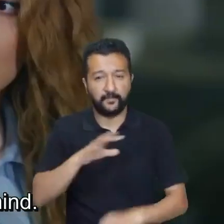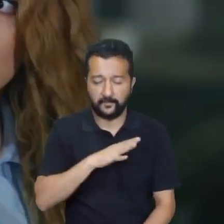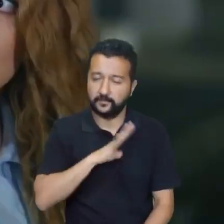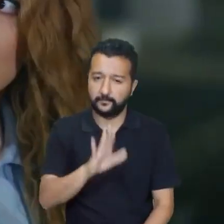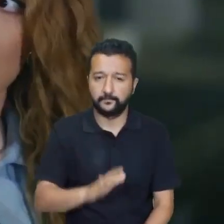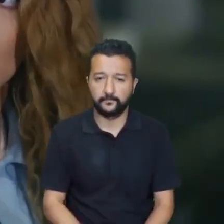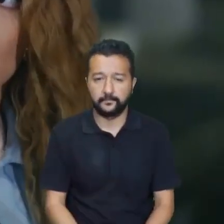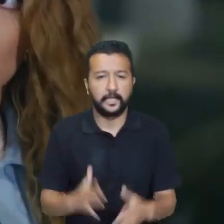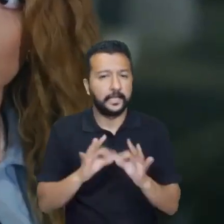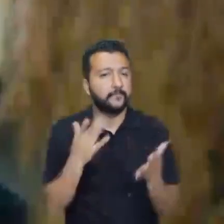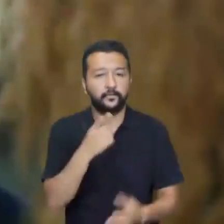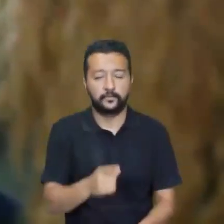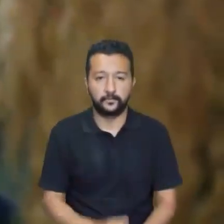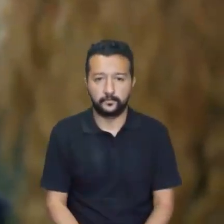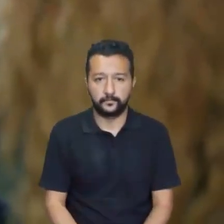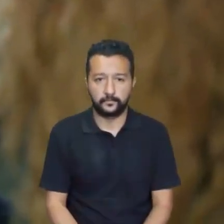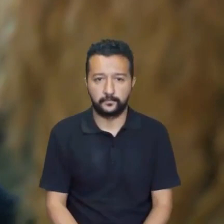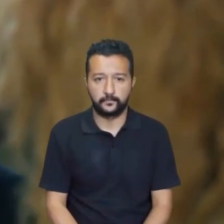var. Neymiş o?